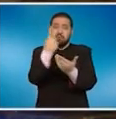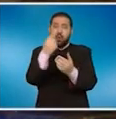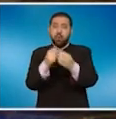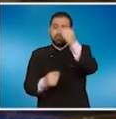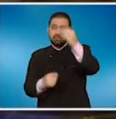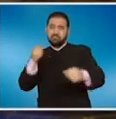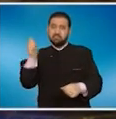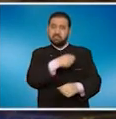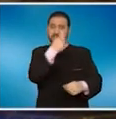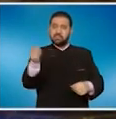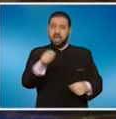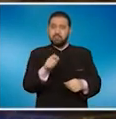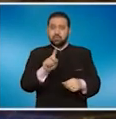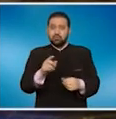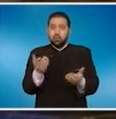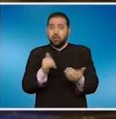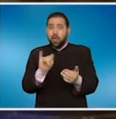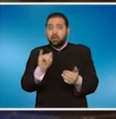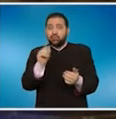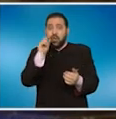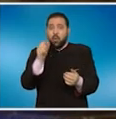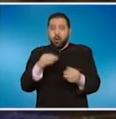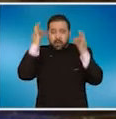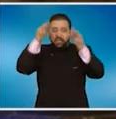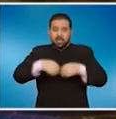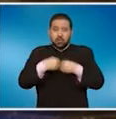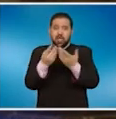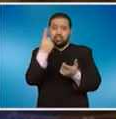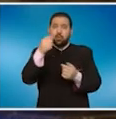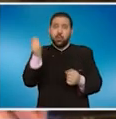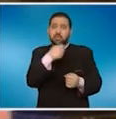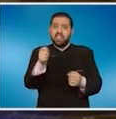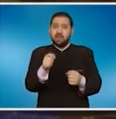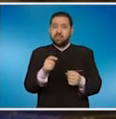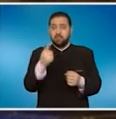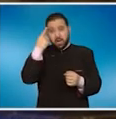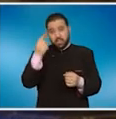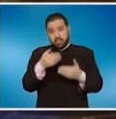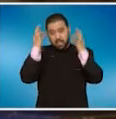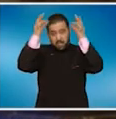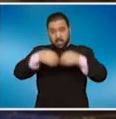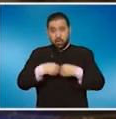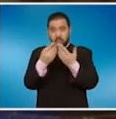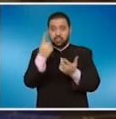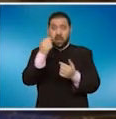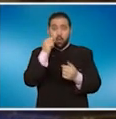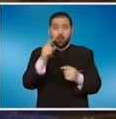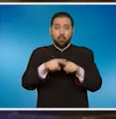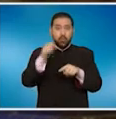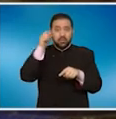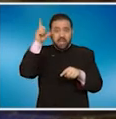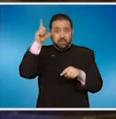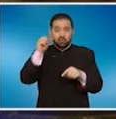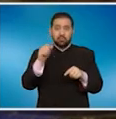sabie. Și mă gândesc că nu oricui îi dă Dumnezeu o sabie, celui care are înțelepciune, fiindcă așa, dacă îi dai unui